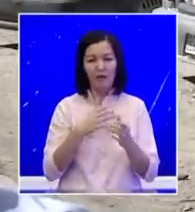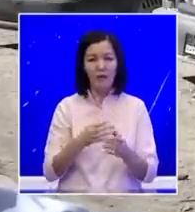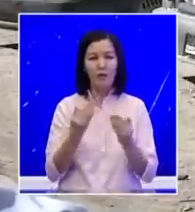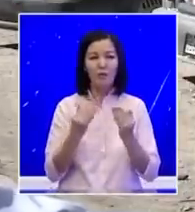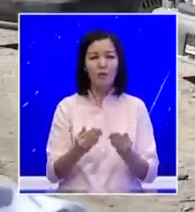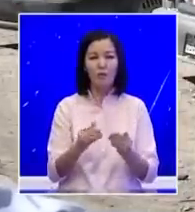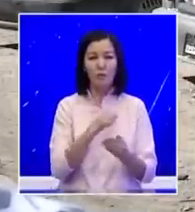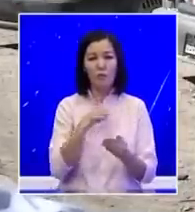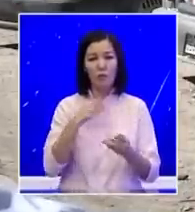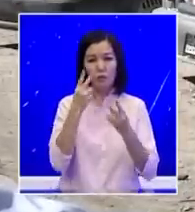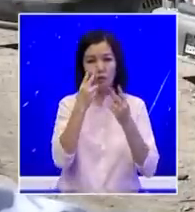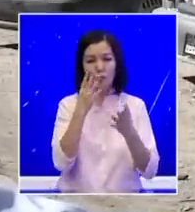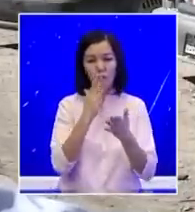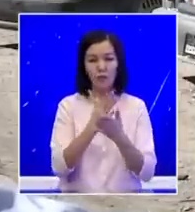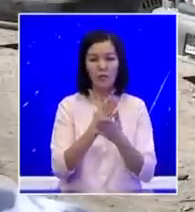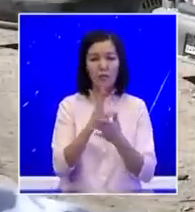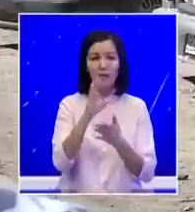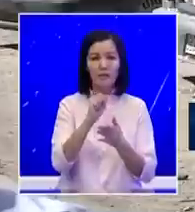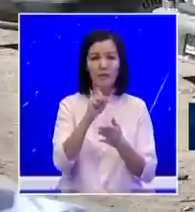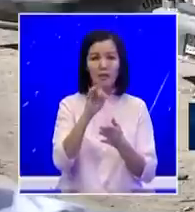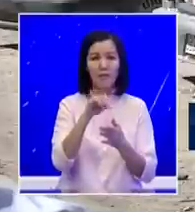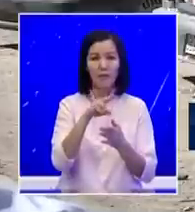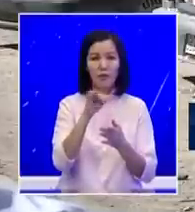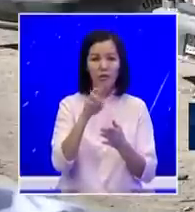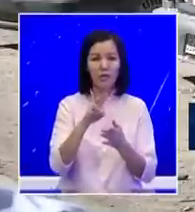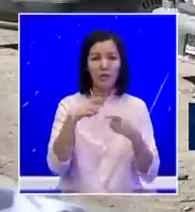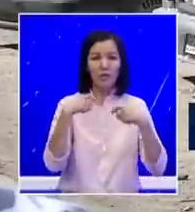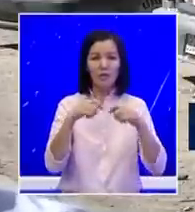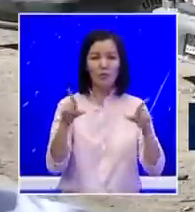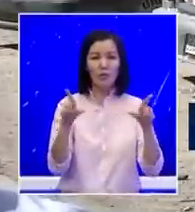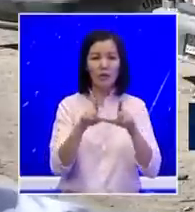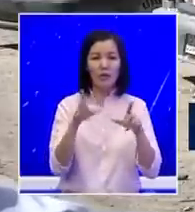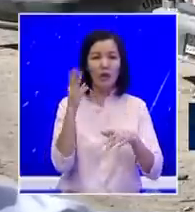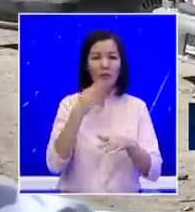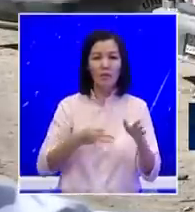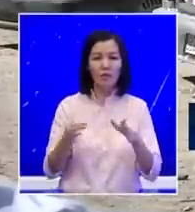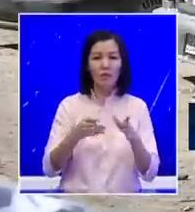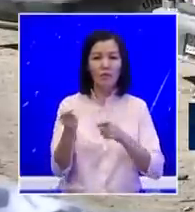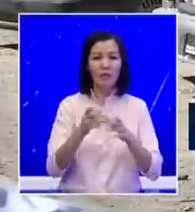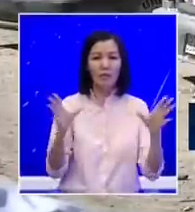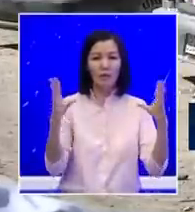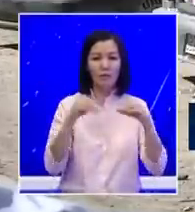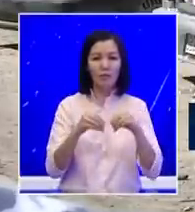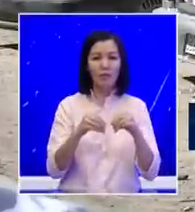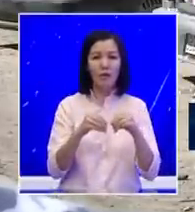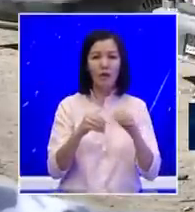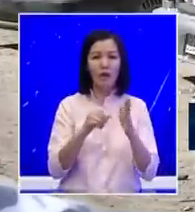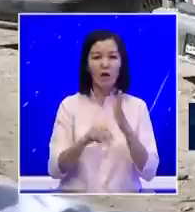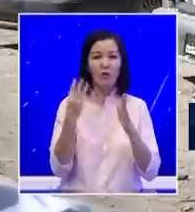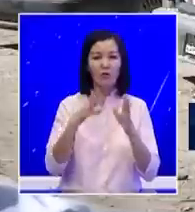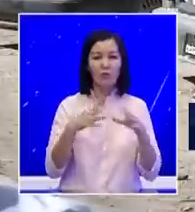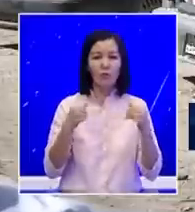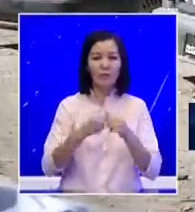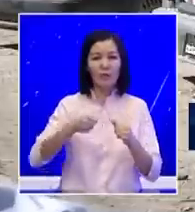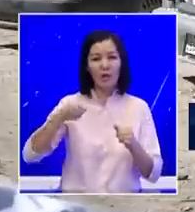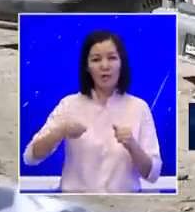отқандай, Сабыржан сауда үйімен бірге Алматы облысы әкімі тарапынан 600 отбасыға қайырымдылық пакеттері келді. Аталмыш